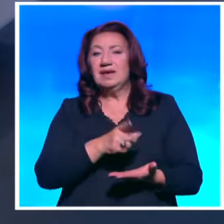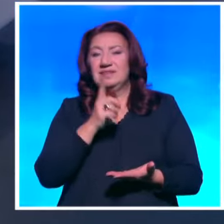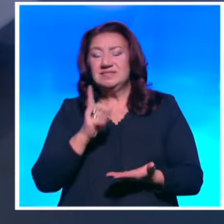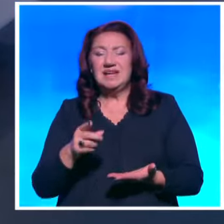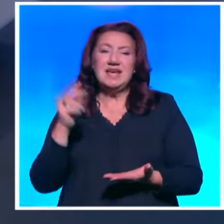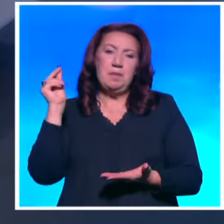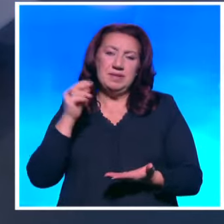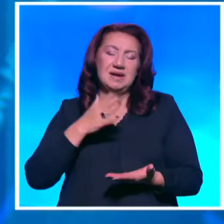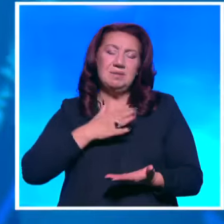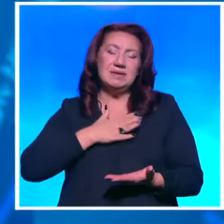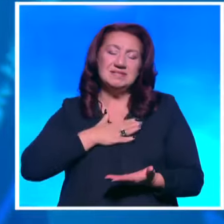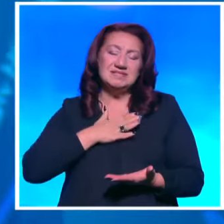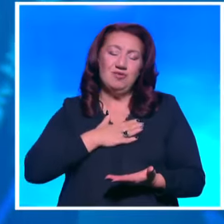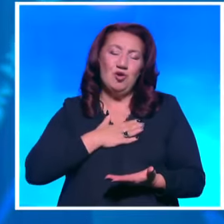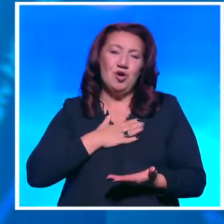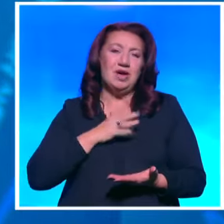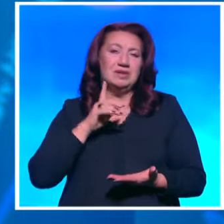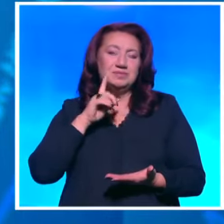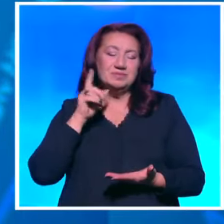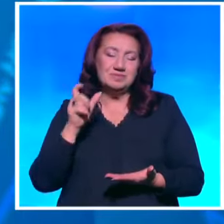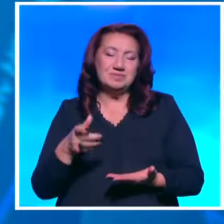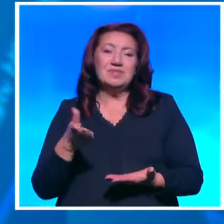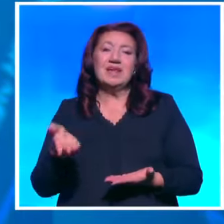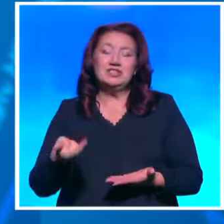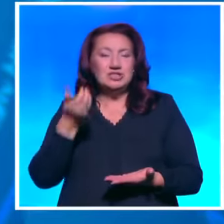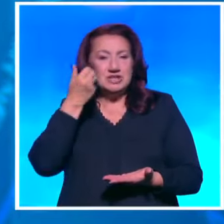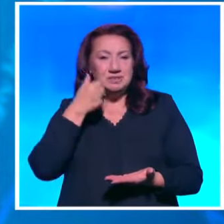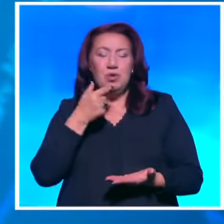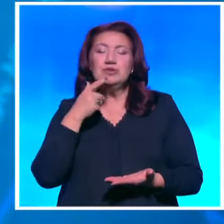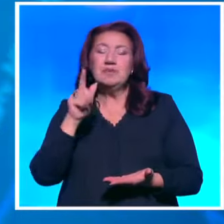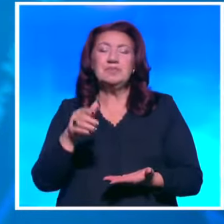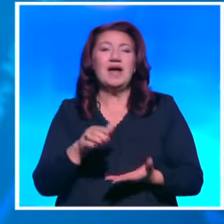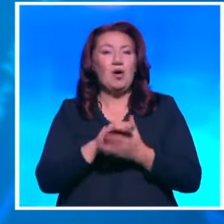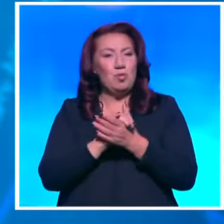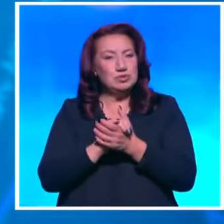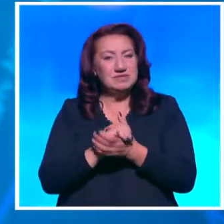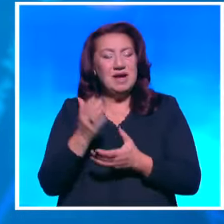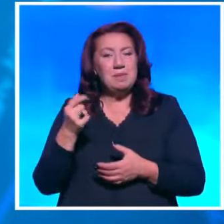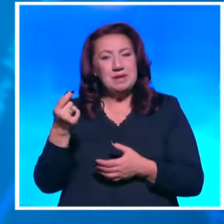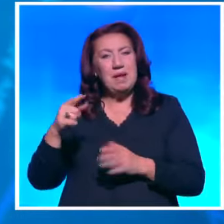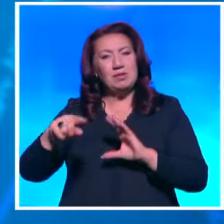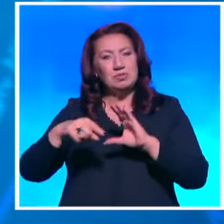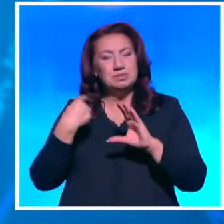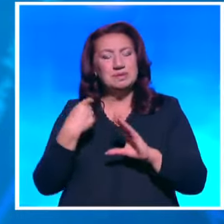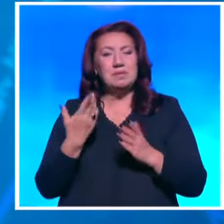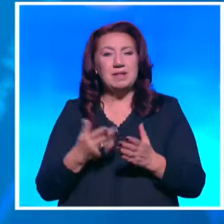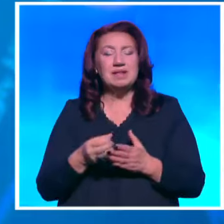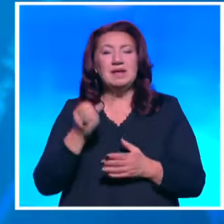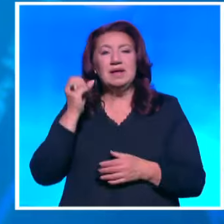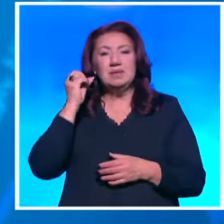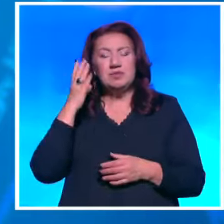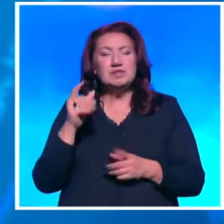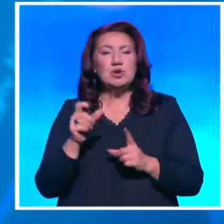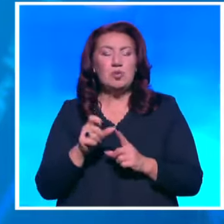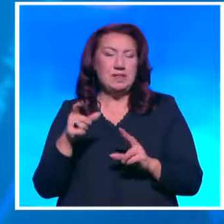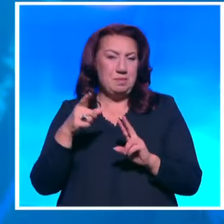будител. Моя личен будител, използвам случая да го поздравя, тъй като преди малко той ми писа имейл, аз още не съм отговорил, е професор Румен Пенин в